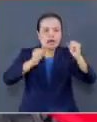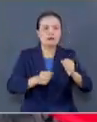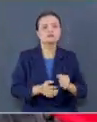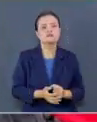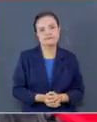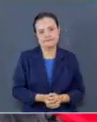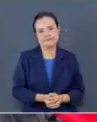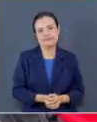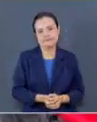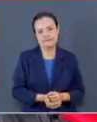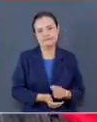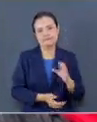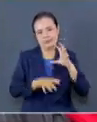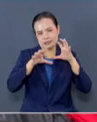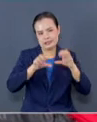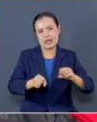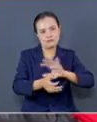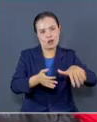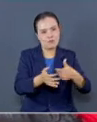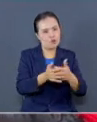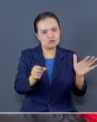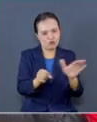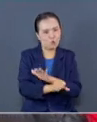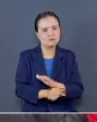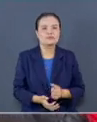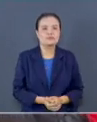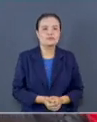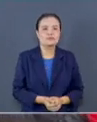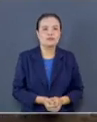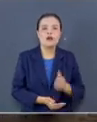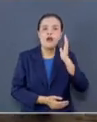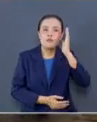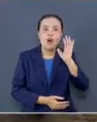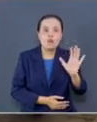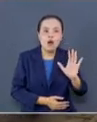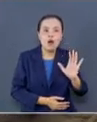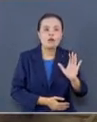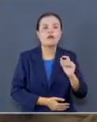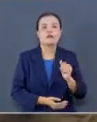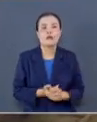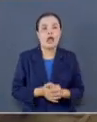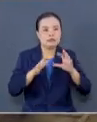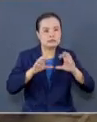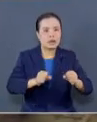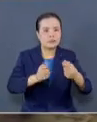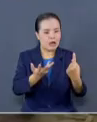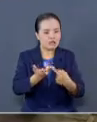ดังนั้นไม่รอดฮะรวบหมดเลยครับคุณผู้ชมครับปรากฏแม่นึกว่ามีแต่ผู้ชายปรากฏจับมาได้ฮะคุณผู้ช